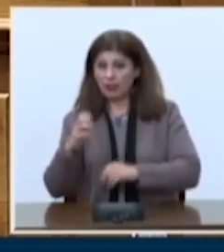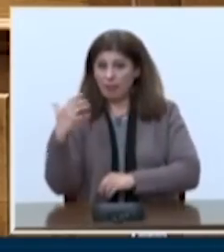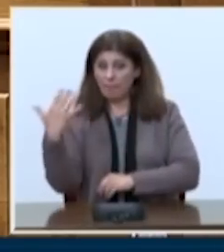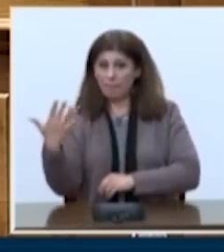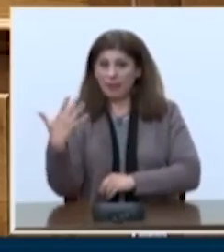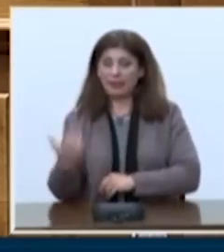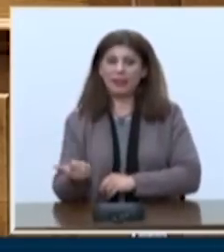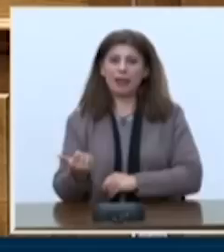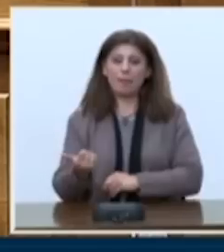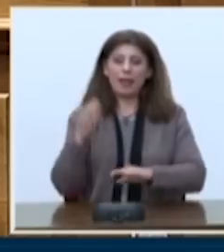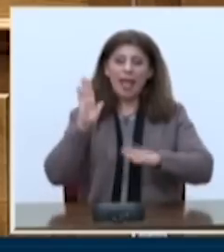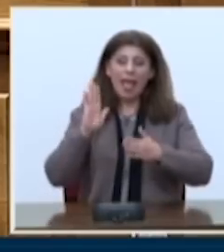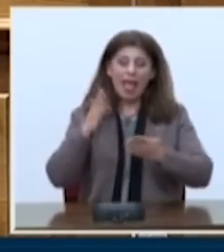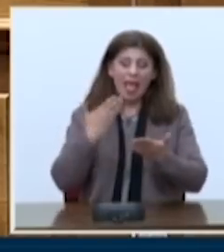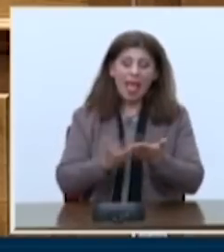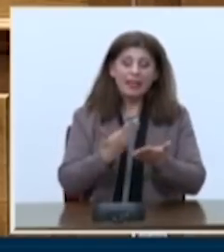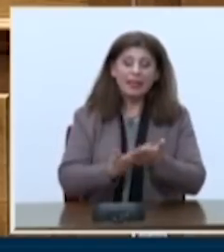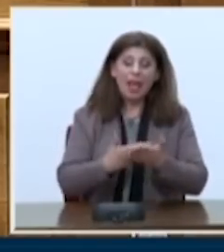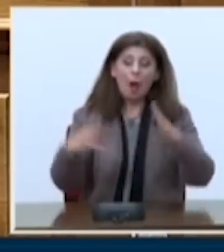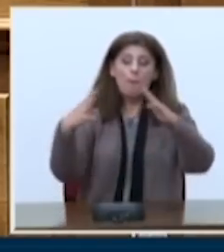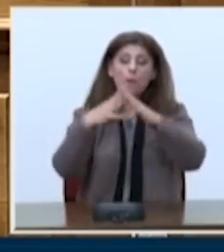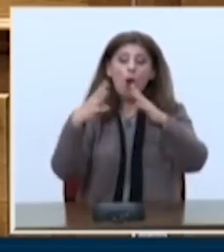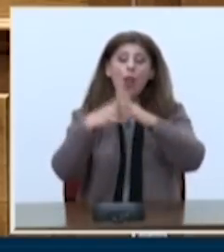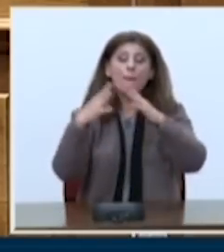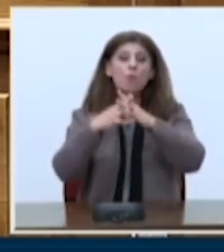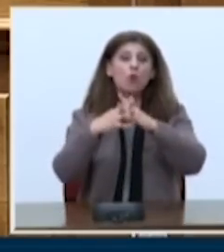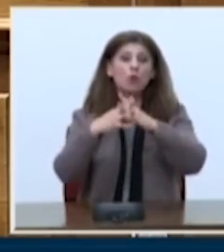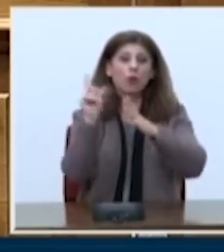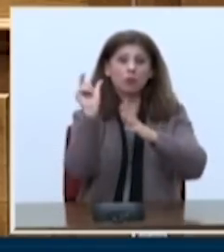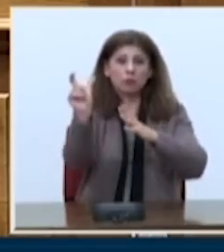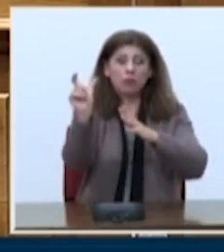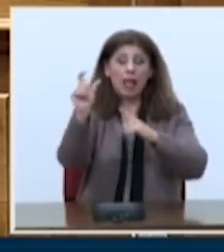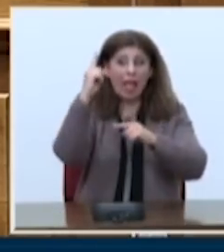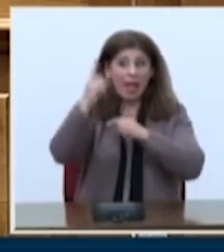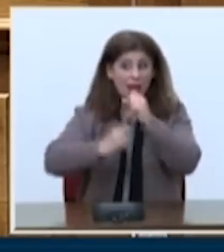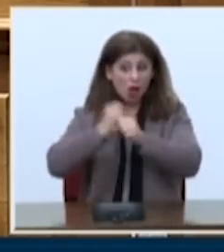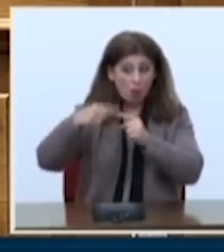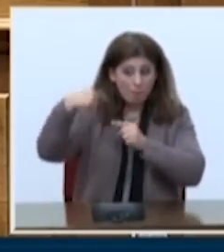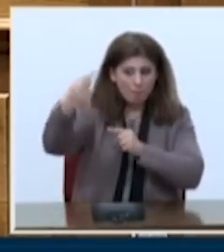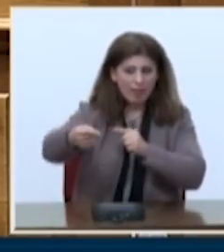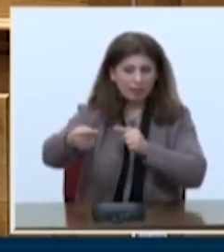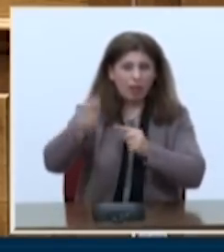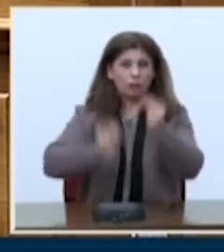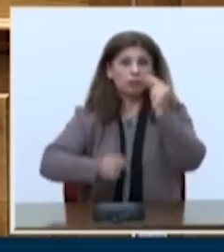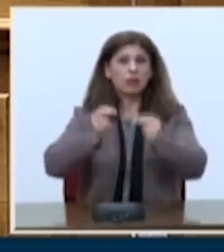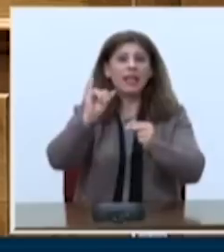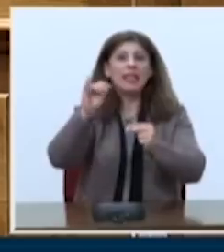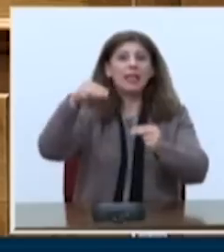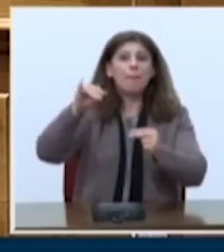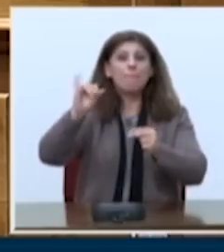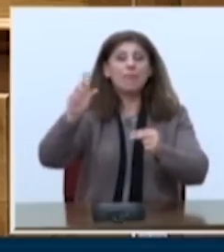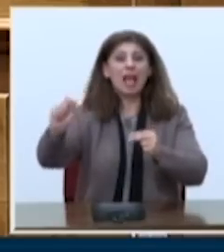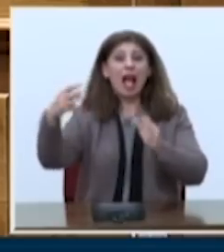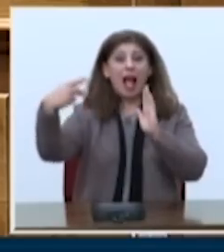Κάζους Μπέλι και ένα χρόνο μετά την κρίση των ημείων. Το 2020 υπογράφηκε η